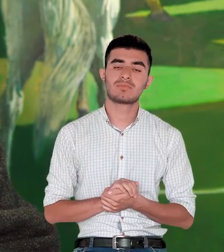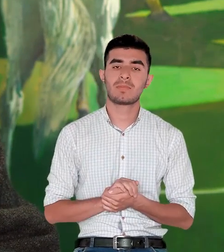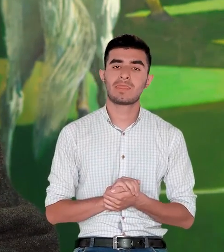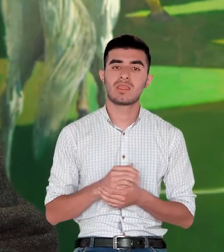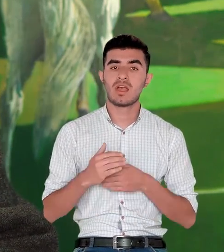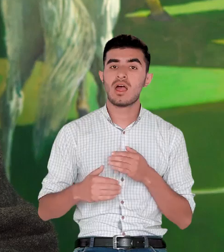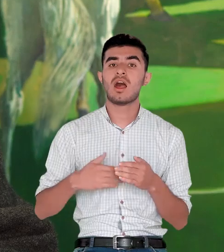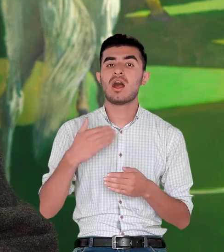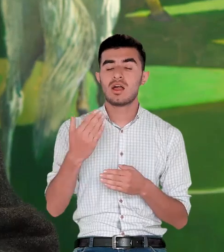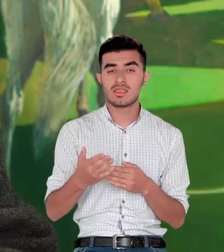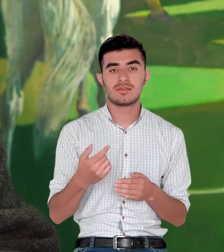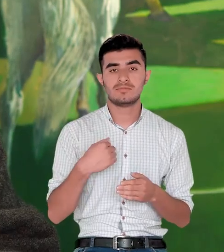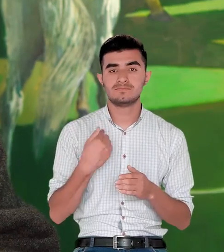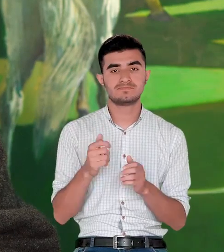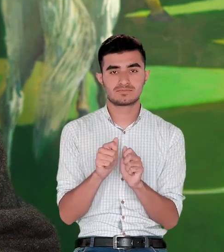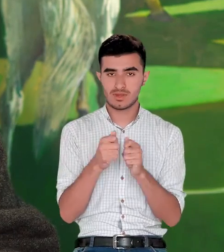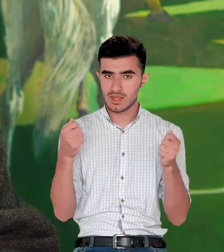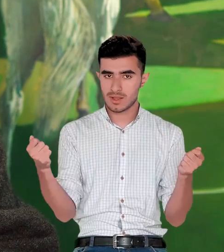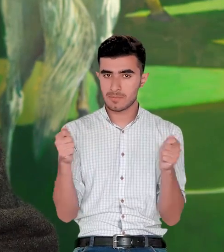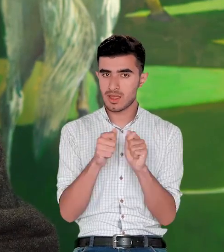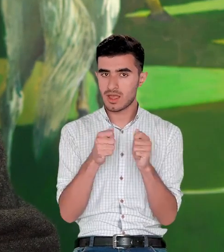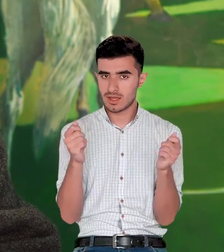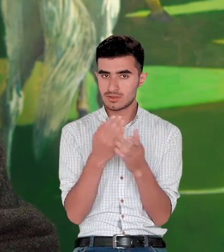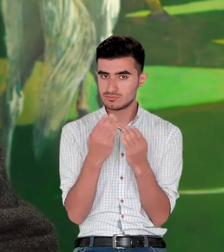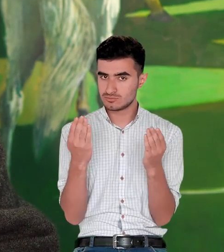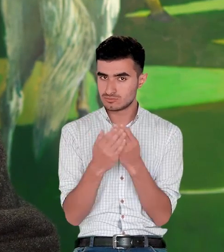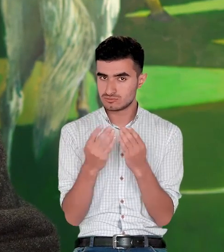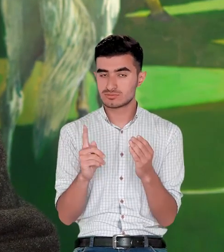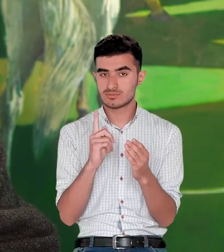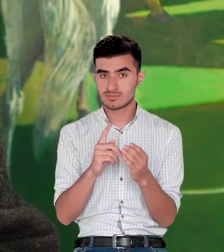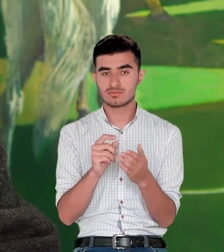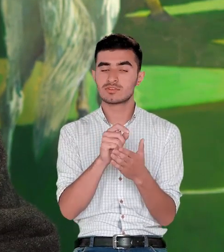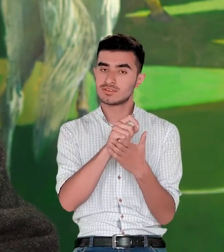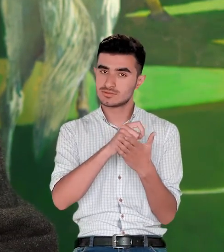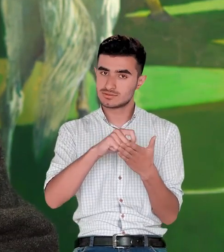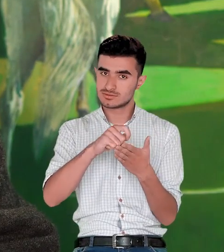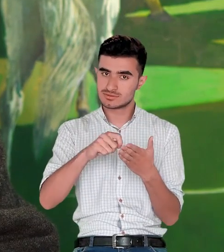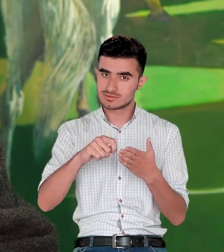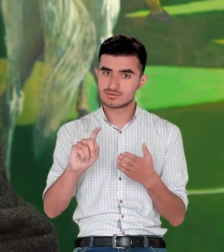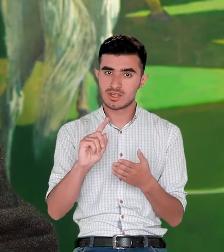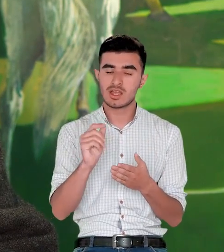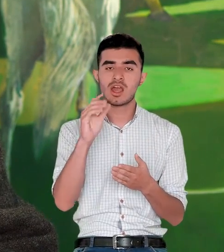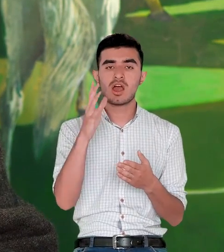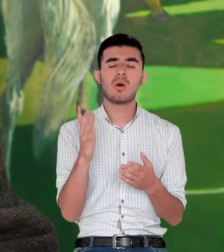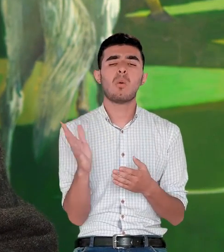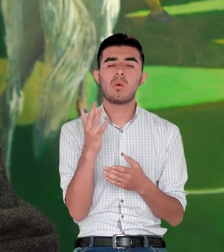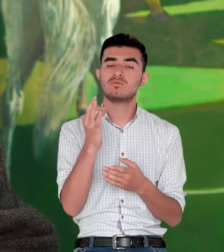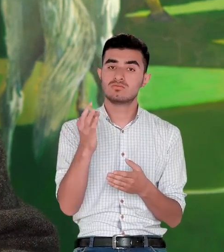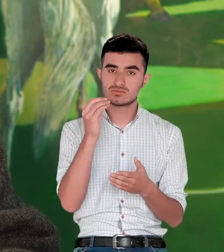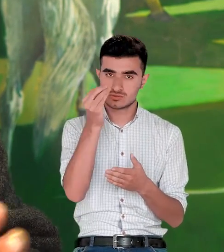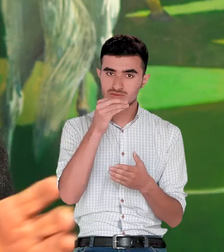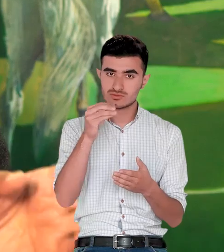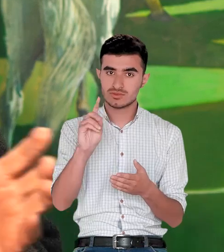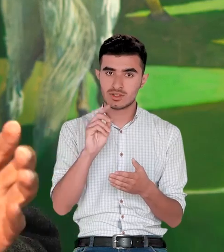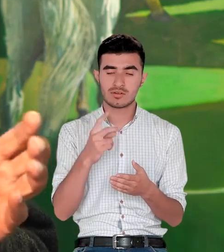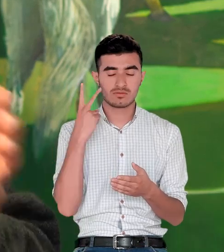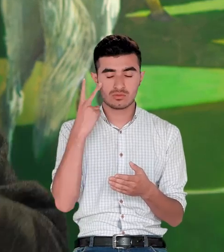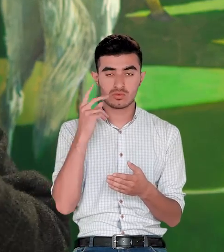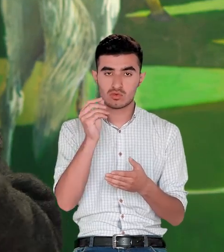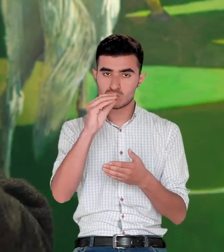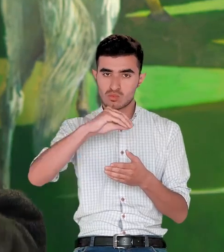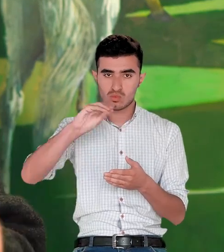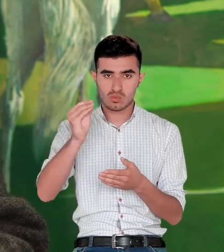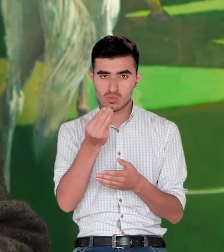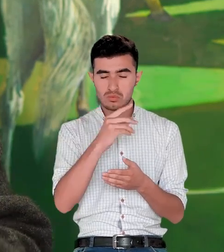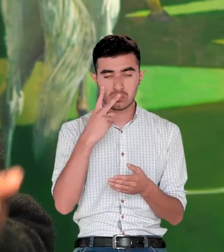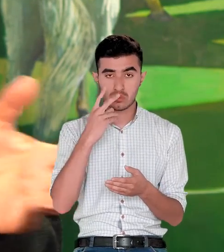تھے بڑے بڑے استادوں کے لکھے ہوتے تھے، تو میں اس کو دیکھ کے ان کو دیکھ کے کاپی کرنے کی کوشش کرتا. آہستہ آہستہ مجھے